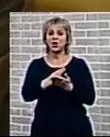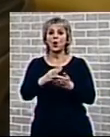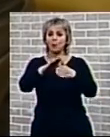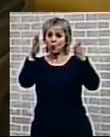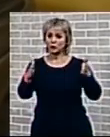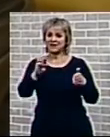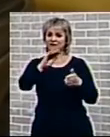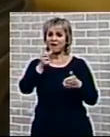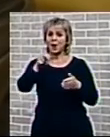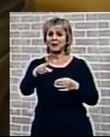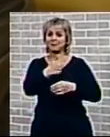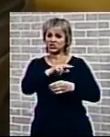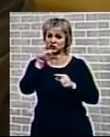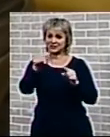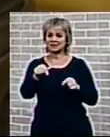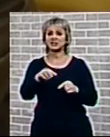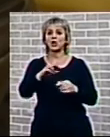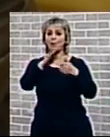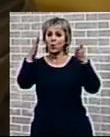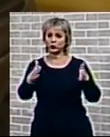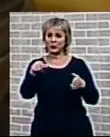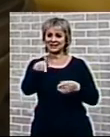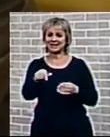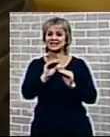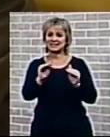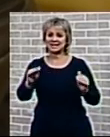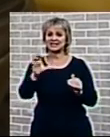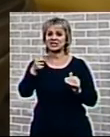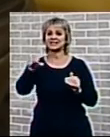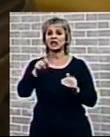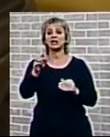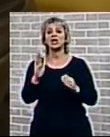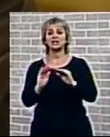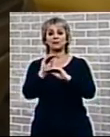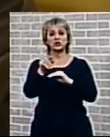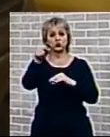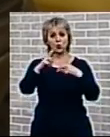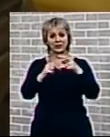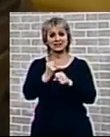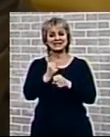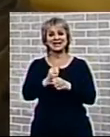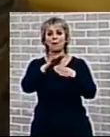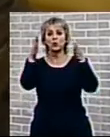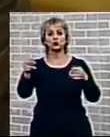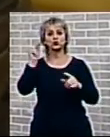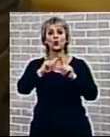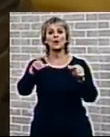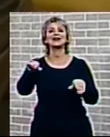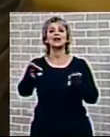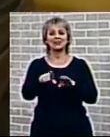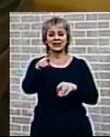модульные ФАПы, как вы знаете, модульные детские сады или пристройки мы делали, модульные школы